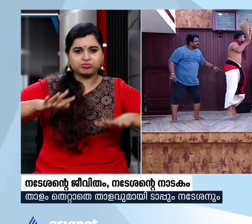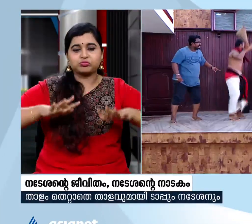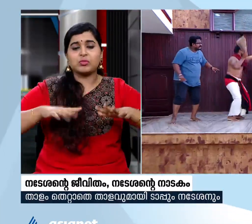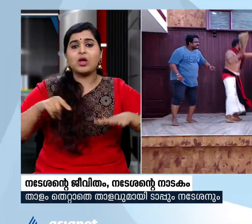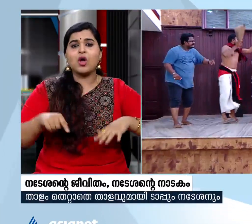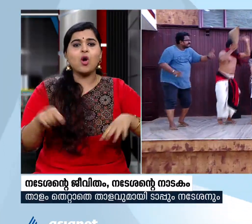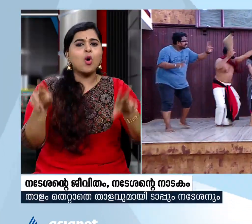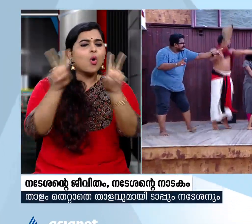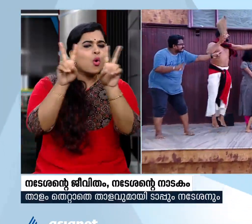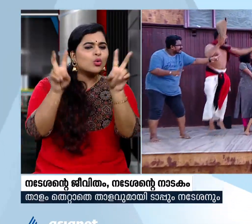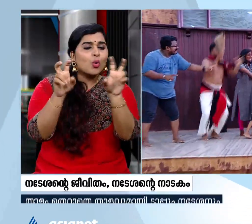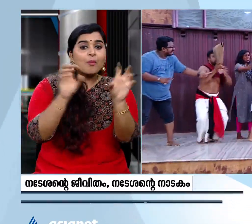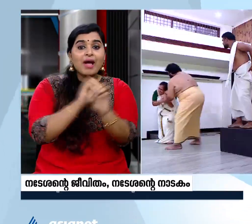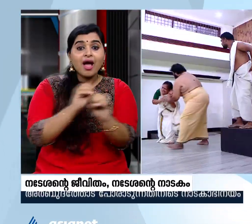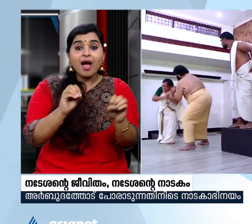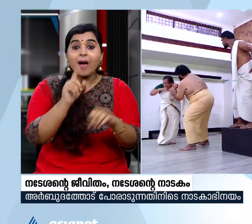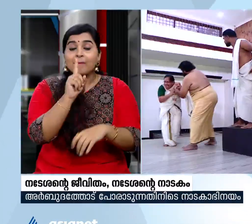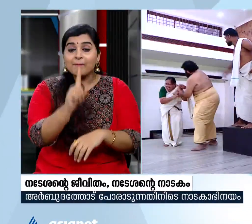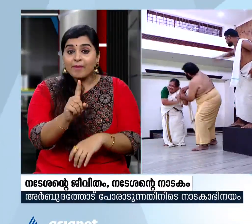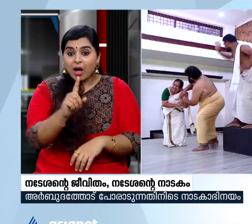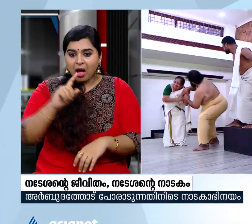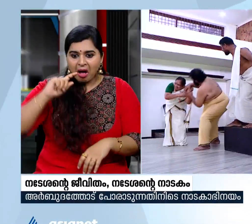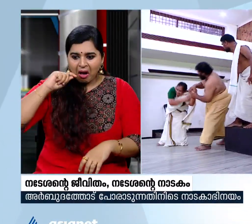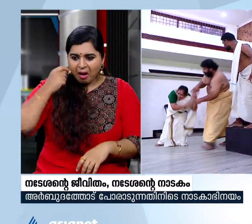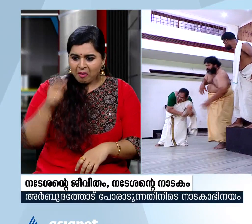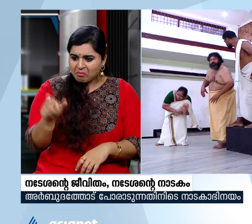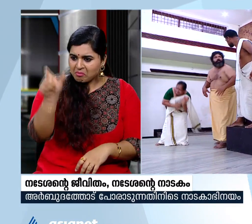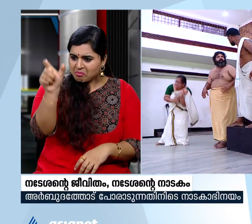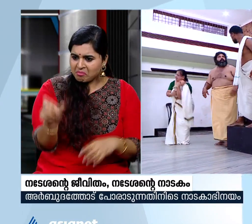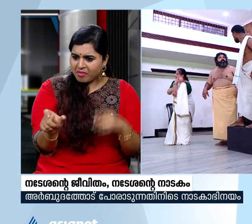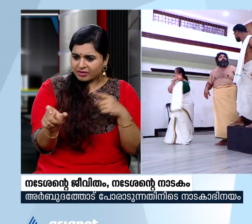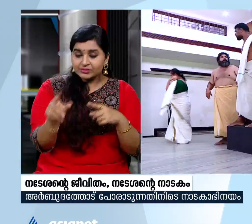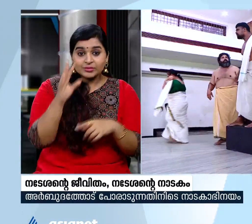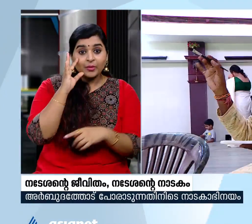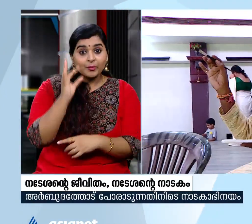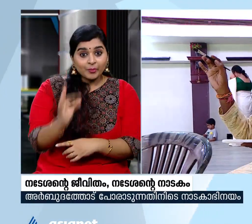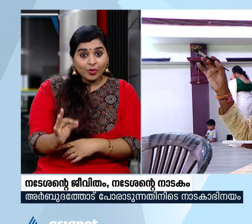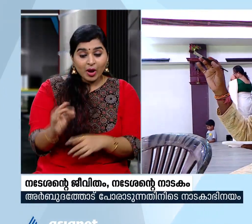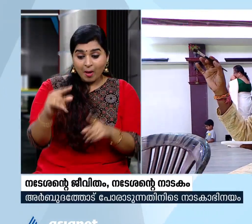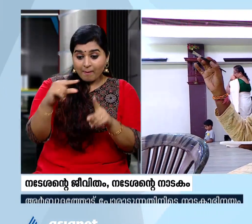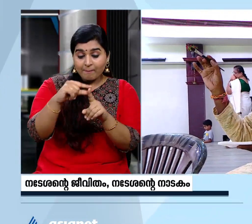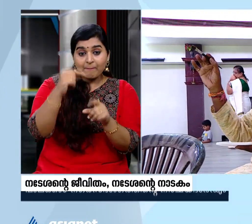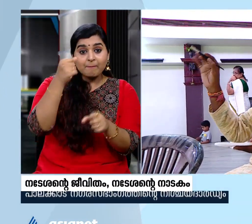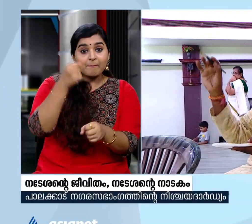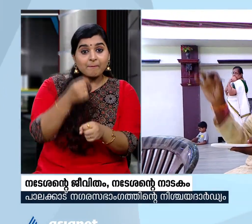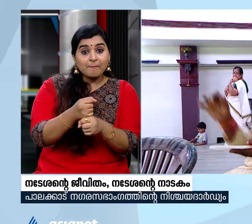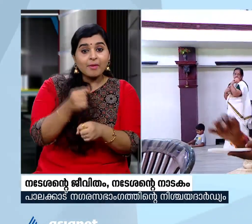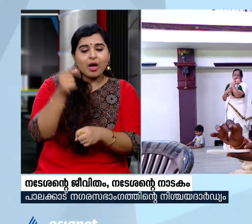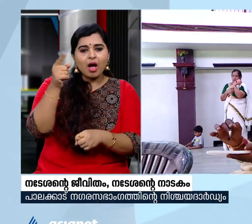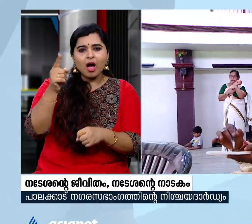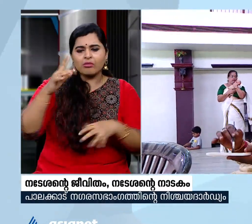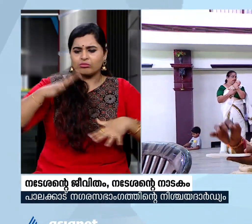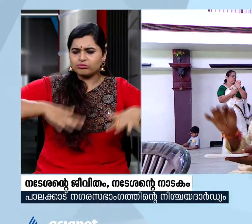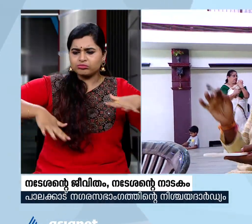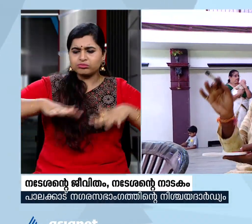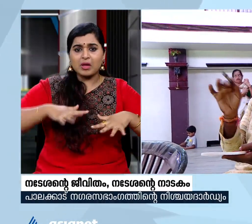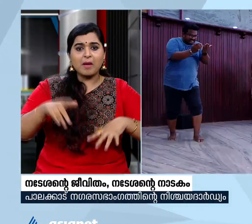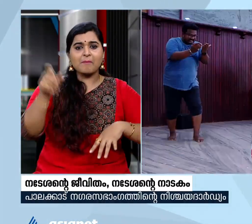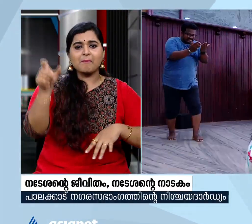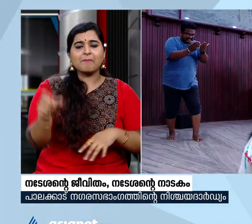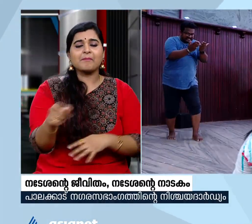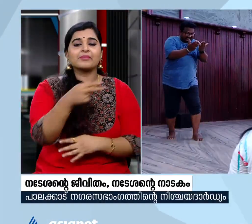പ്രമേയമല്ല, ഒരു കഥാപാത്രമാണ് നാടകവേദിയിലെ കേന്ദ്ര ബിന്ദു. പാലക്കാട് നഗരസഭാംഗം വി നടേശൻ.